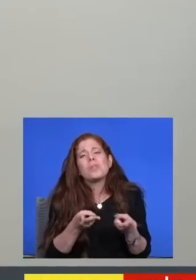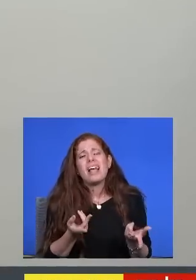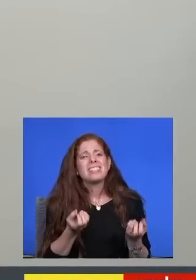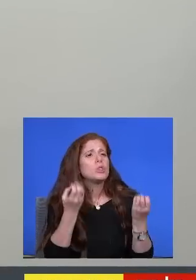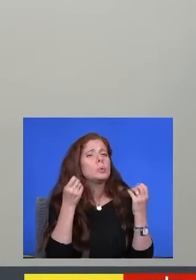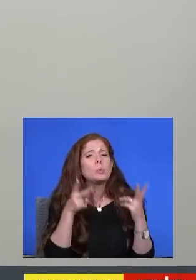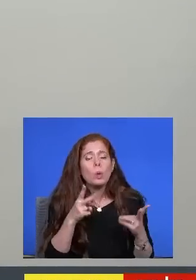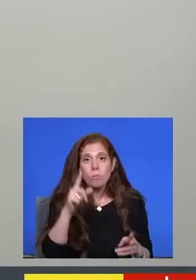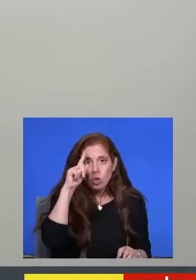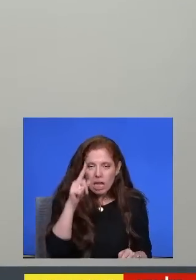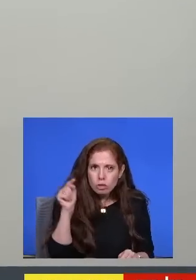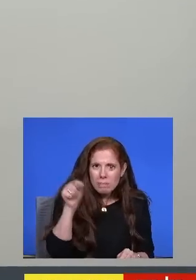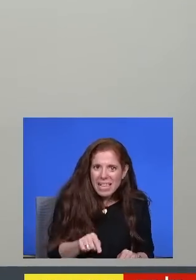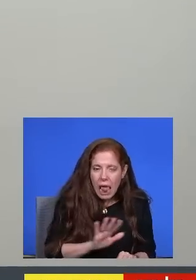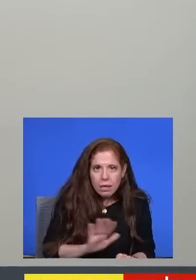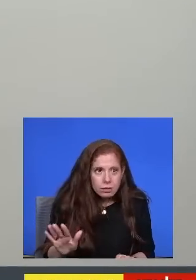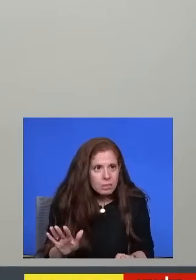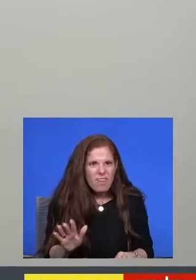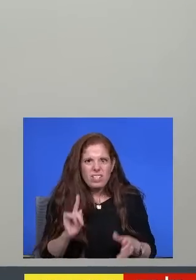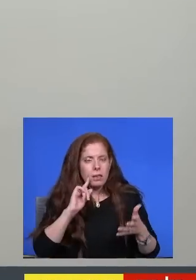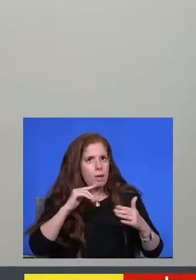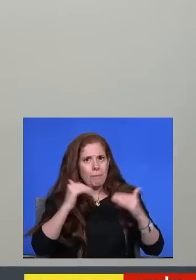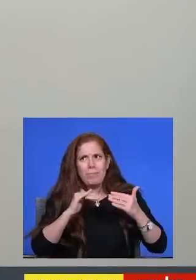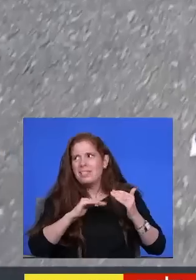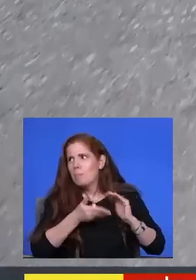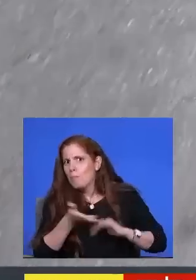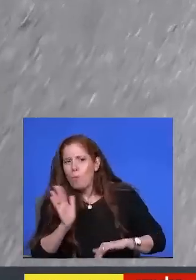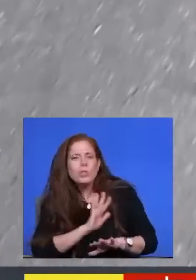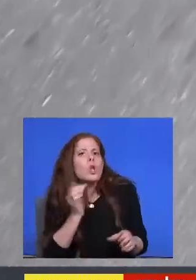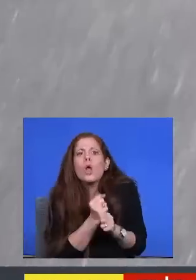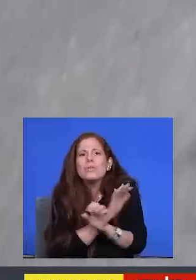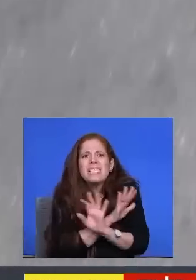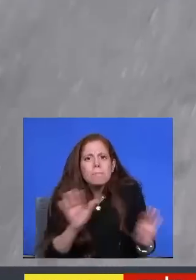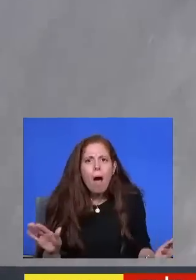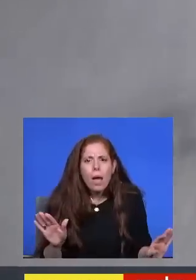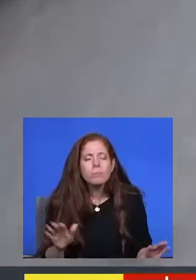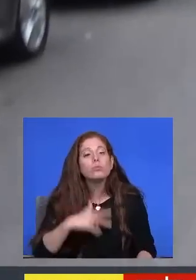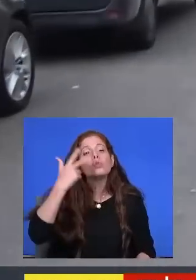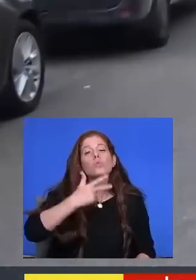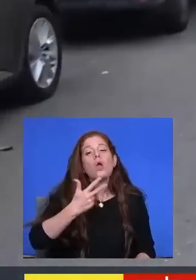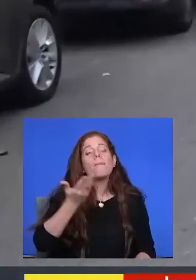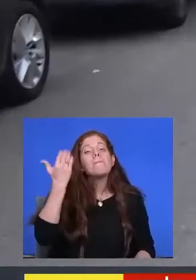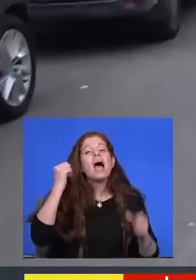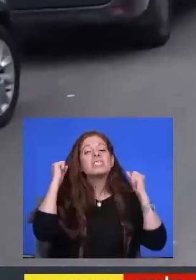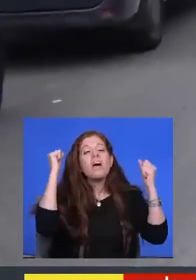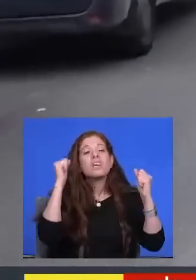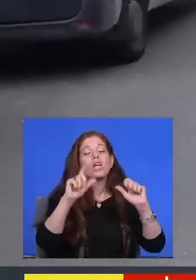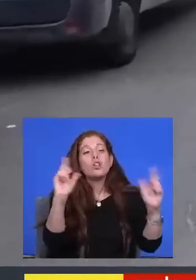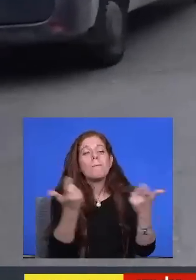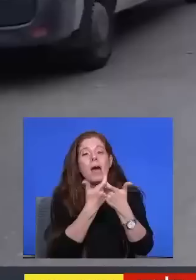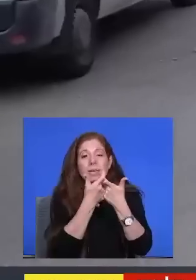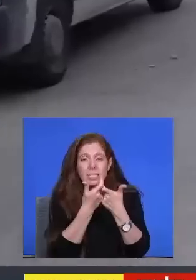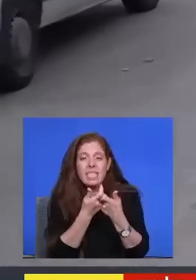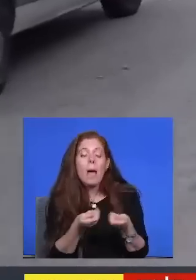הגיע למקומות כאלה ויוצאים פרופורציות, אני בחיים הייתי עושה את זה. שלושה ימים מאז ההפגנה שבה נעצר בשיתוף